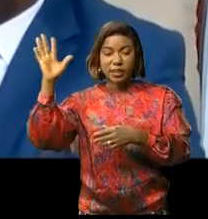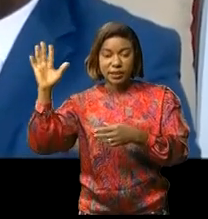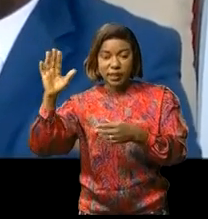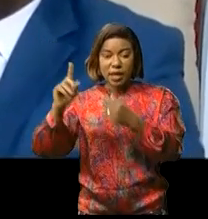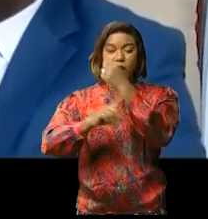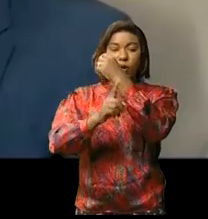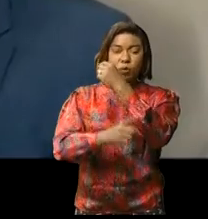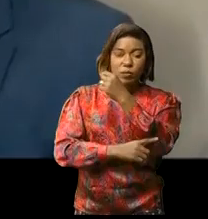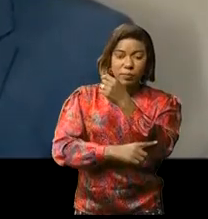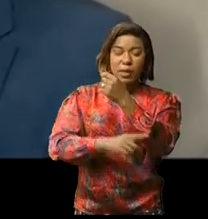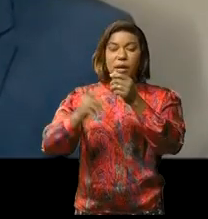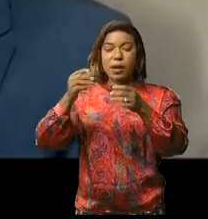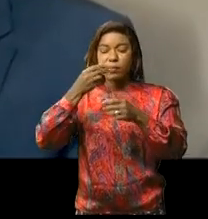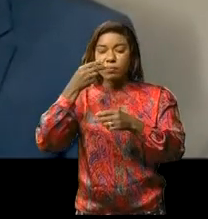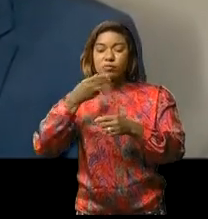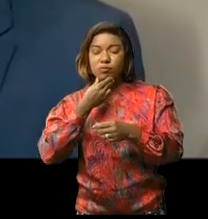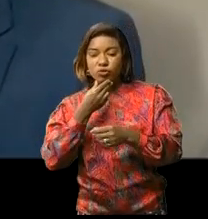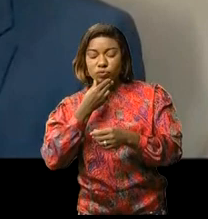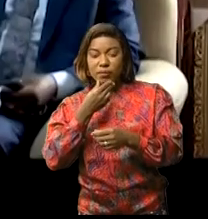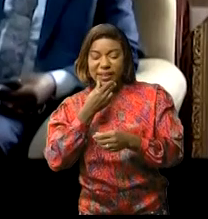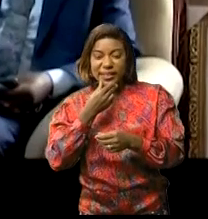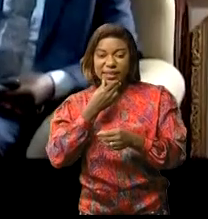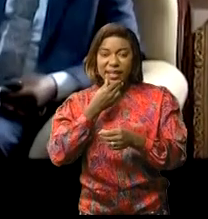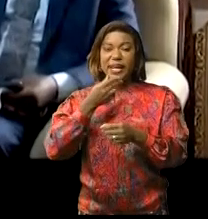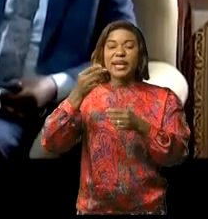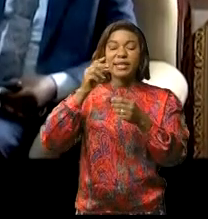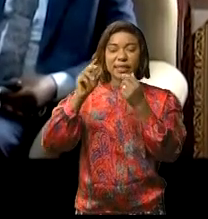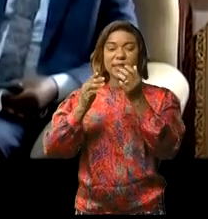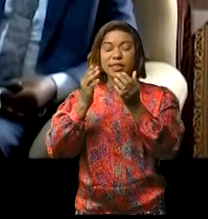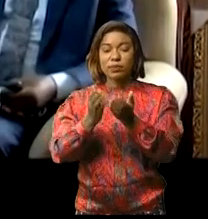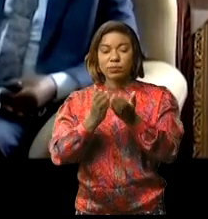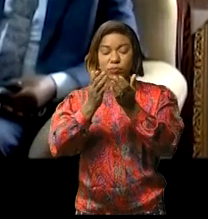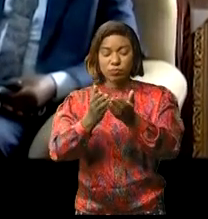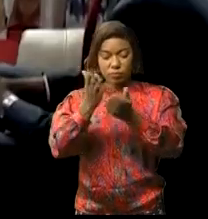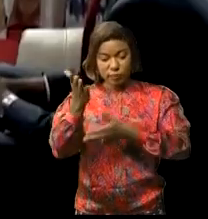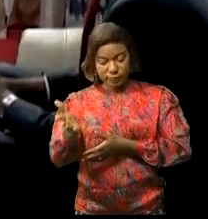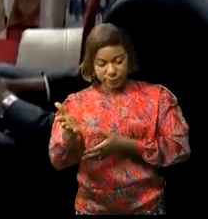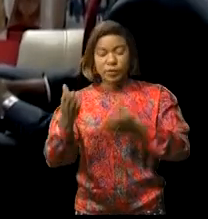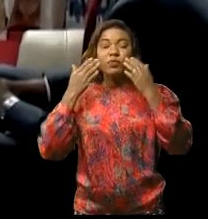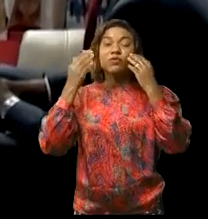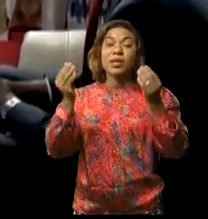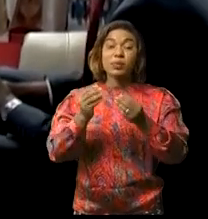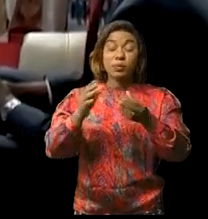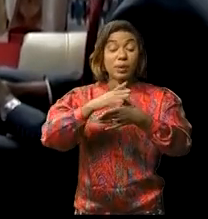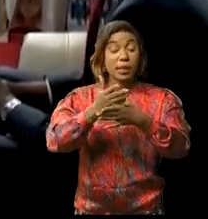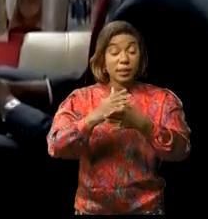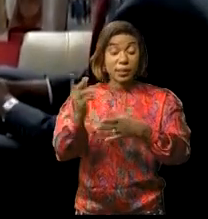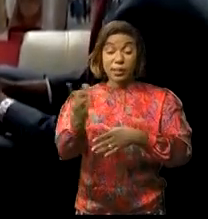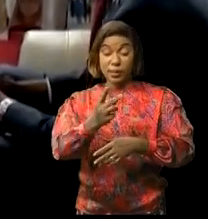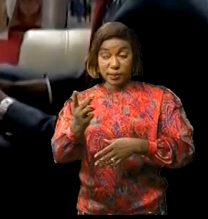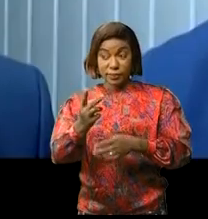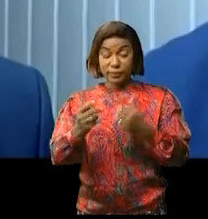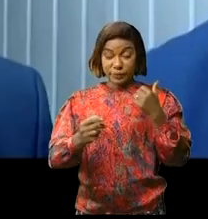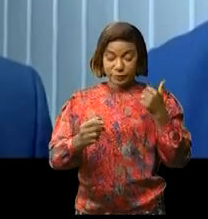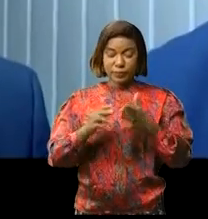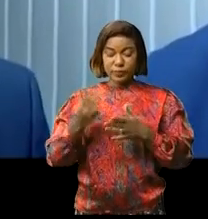Bujima et Kisangani. Une visite qui vise en premier le partage d'expériences dans ces secteurs entre les deux parties.